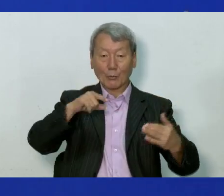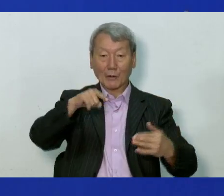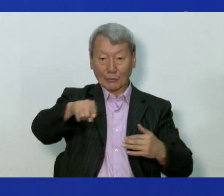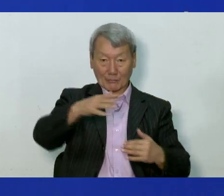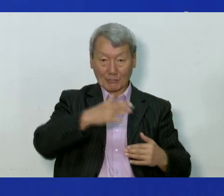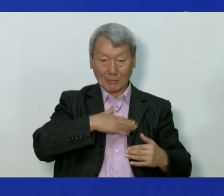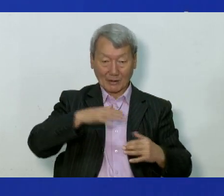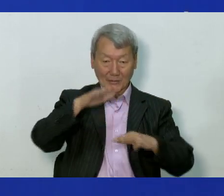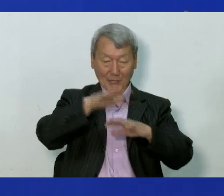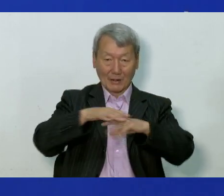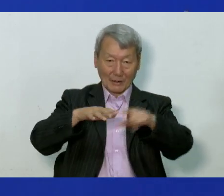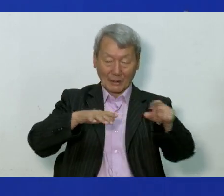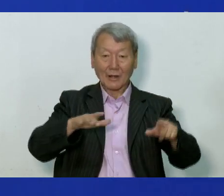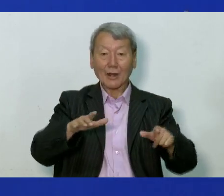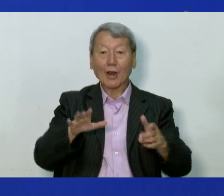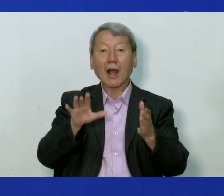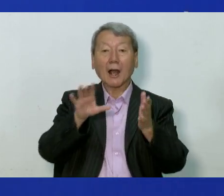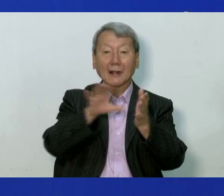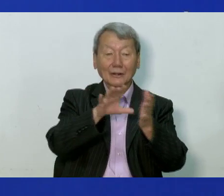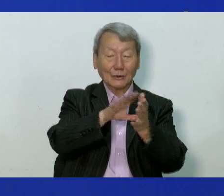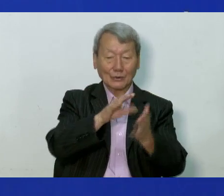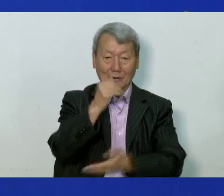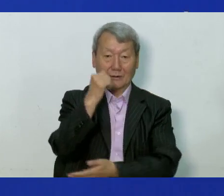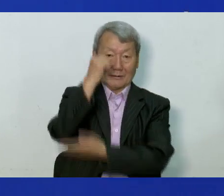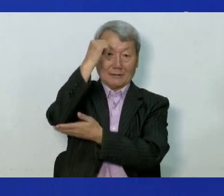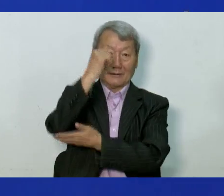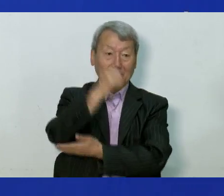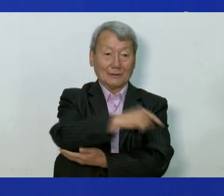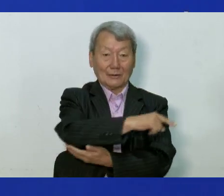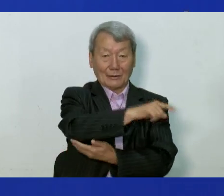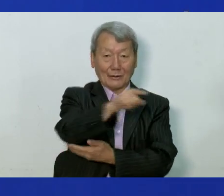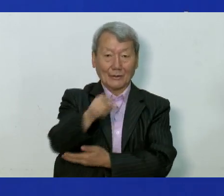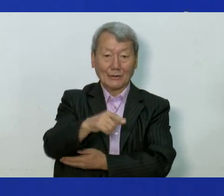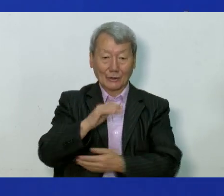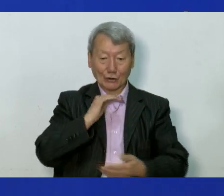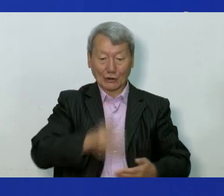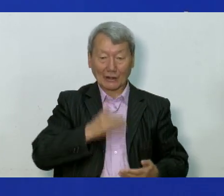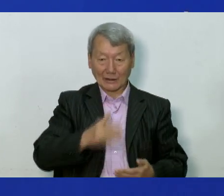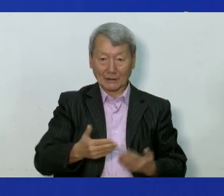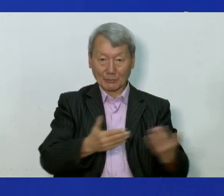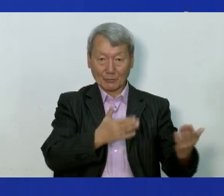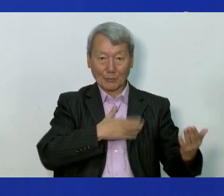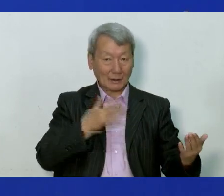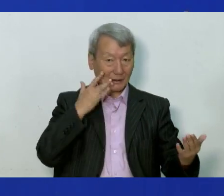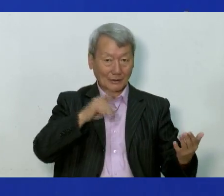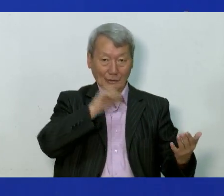чтобы они оказали поддержку, значит, частному сектору.